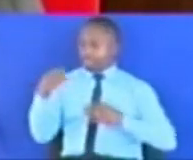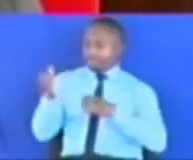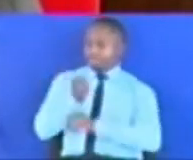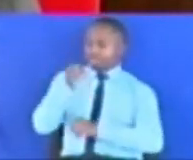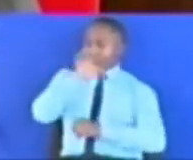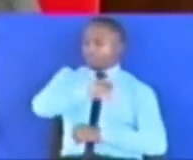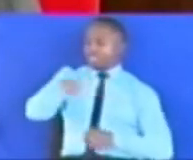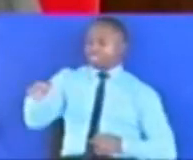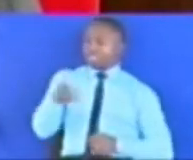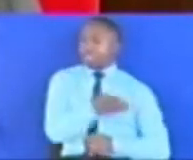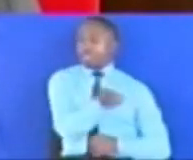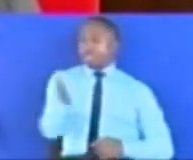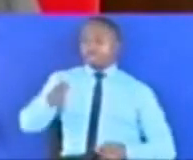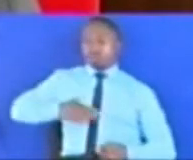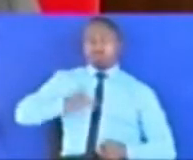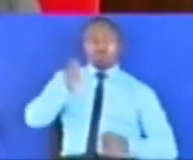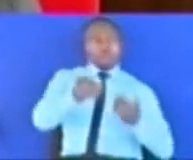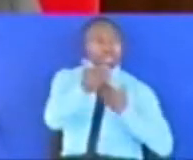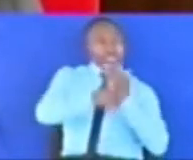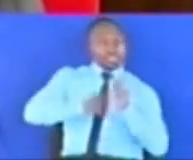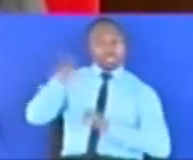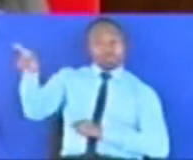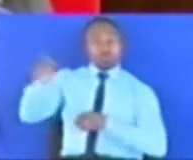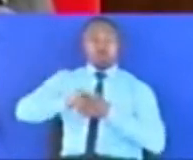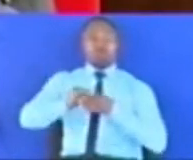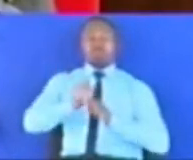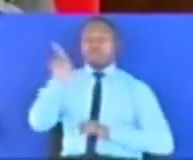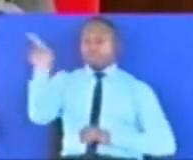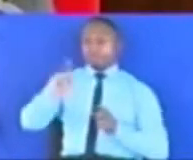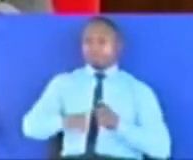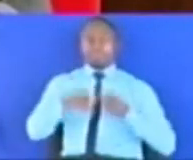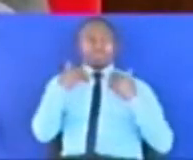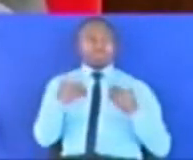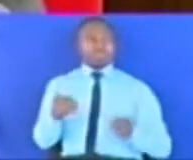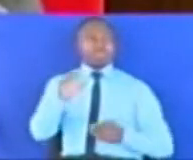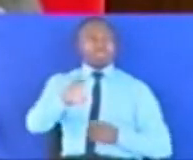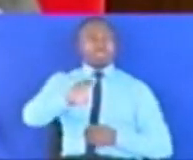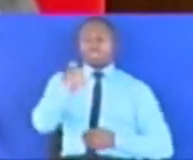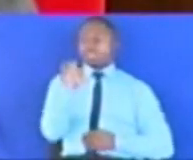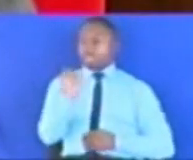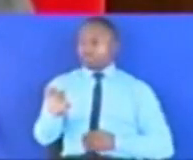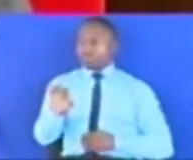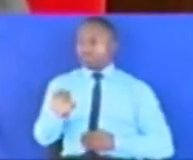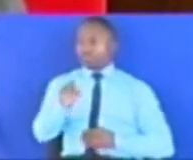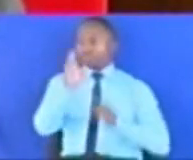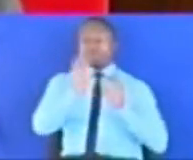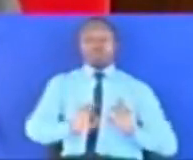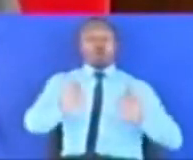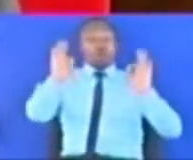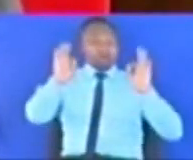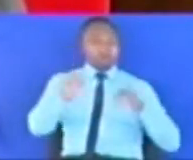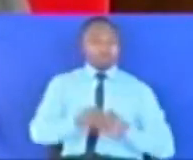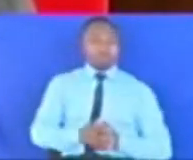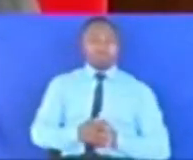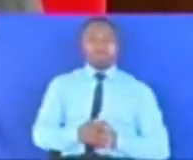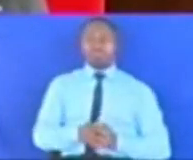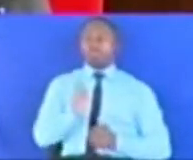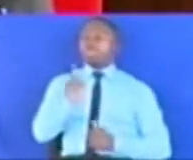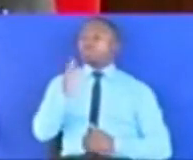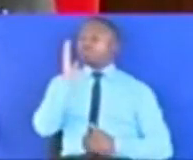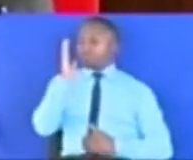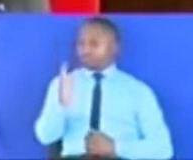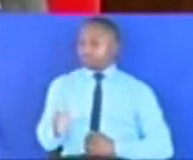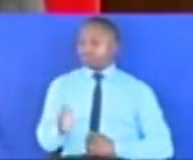wananchi wetu ndio wanayoipata. Sasa CHF iliyoboreshwa, Mheshimiwa Naibu Speaker, iko